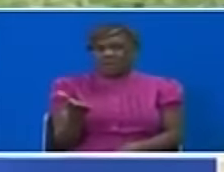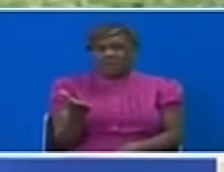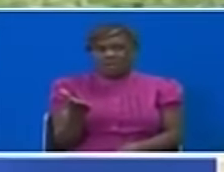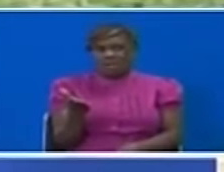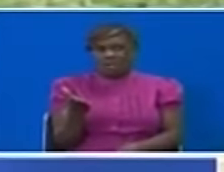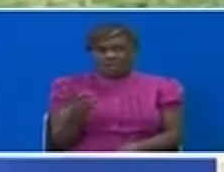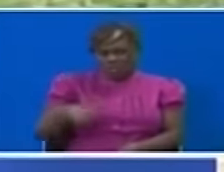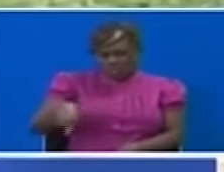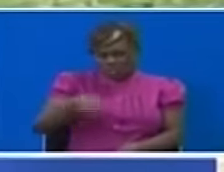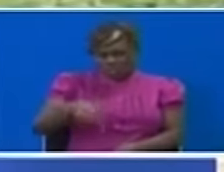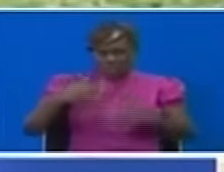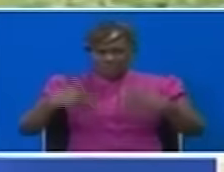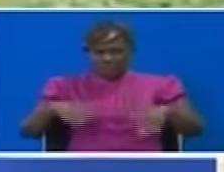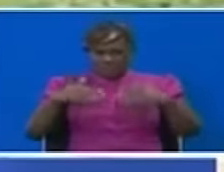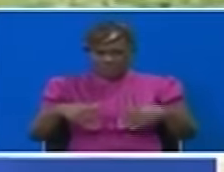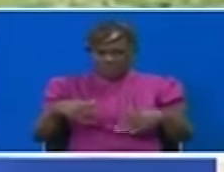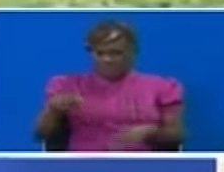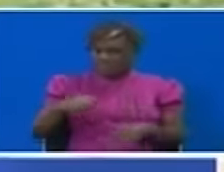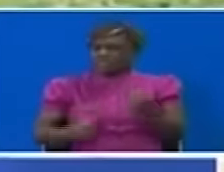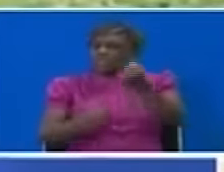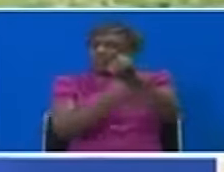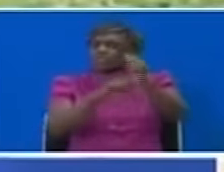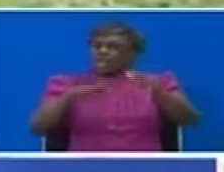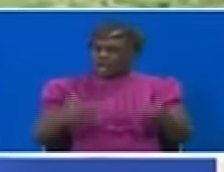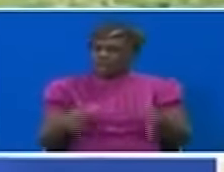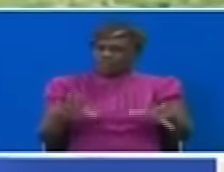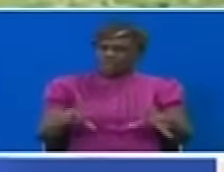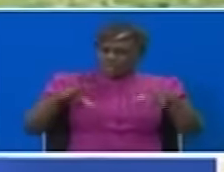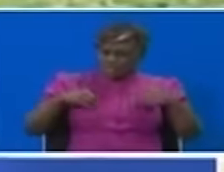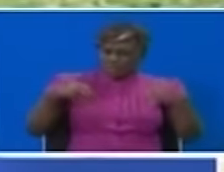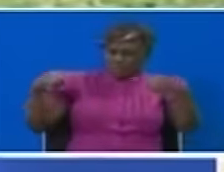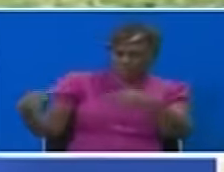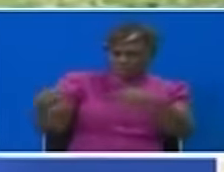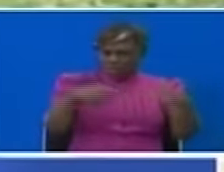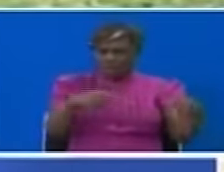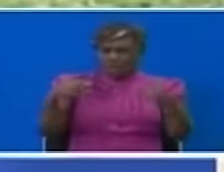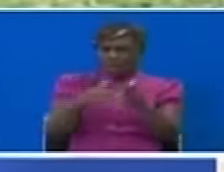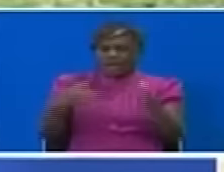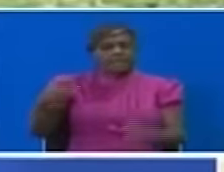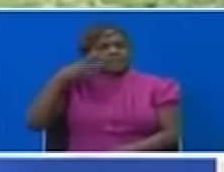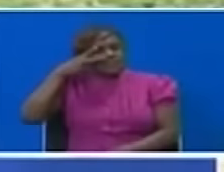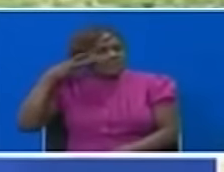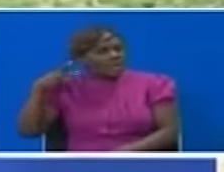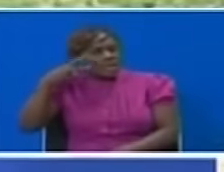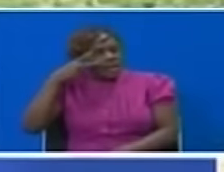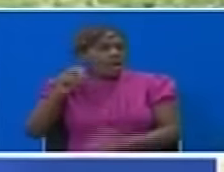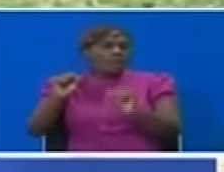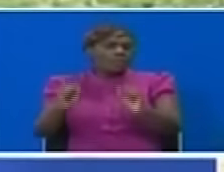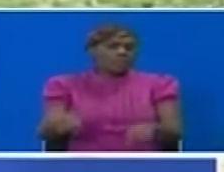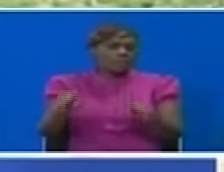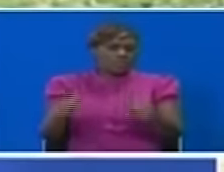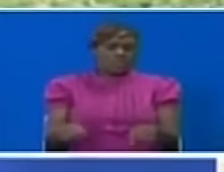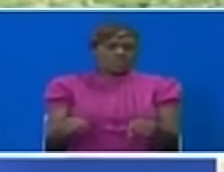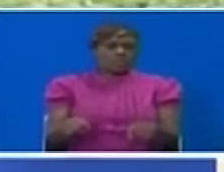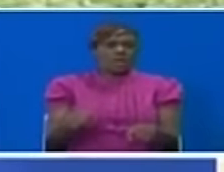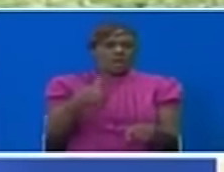the citizens, are we behind it? Do we accept that the fight against terror is something that we'd